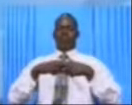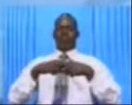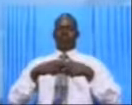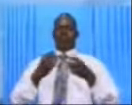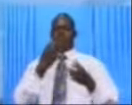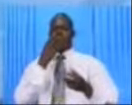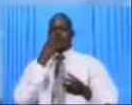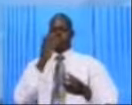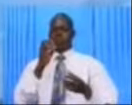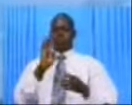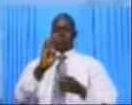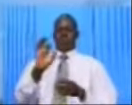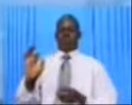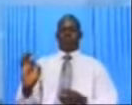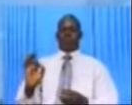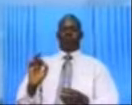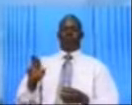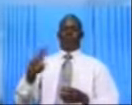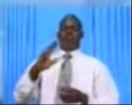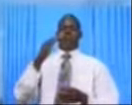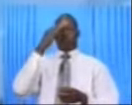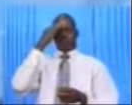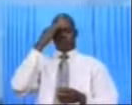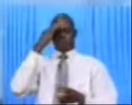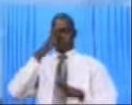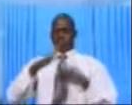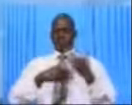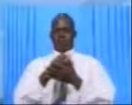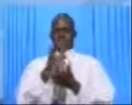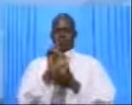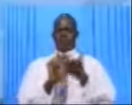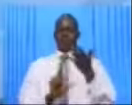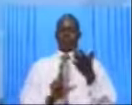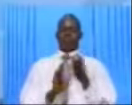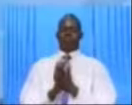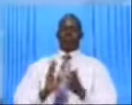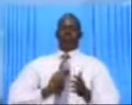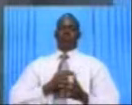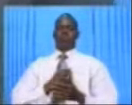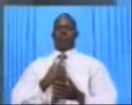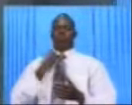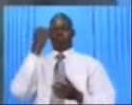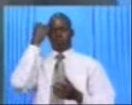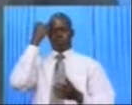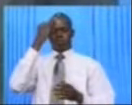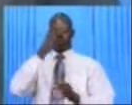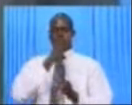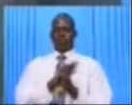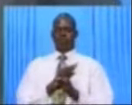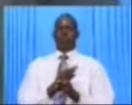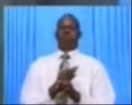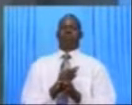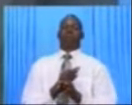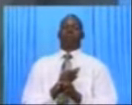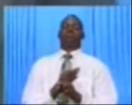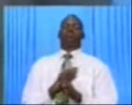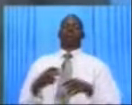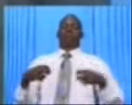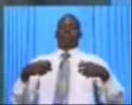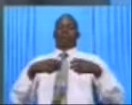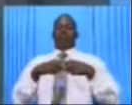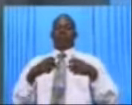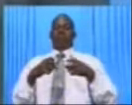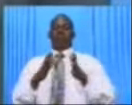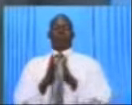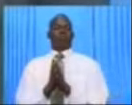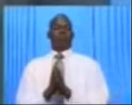Est-ce que vous avez une idée fixe de cette situation d'ensemble avant de... Oui, on a une idée fixe. Effectivement, les plus gros énergivores, on va dire,